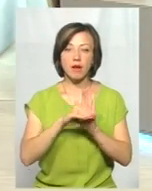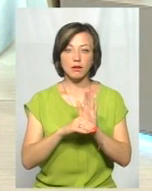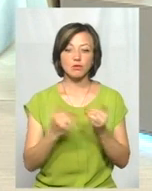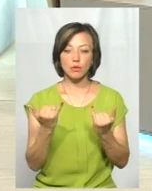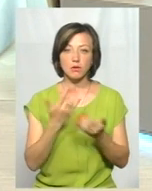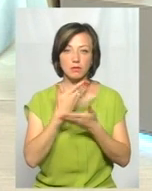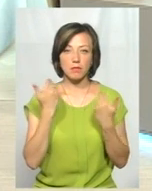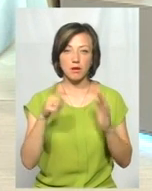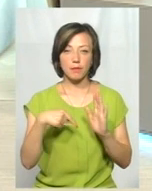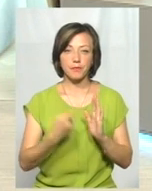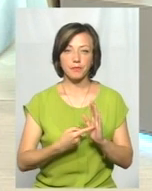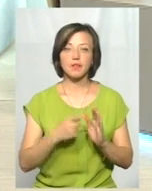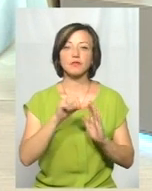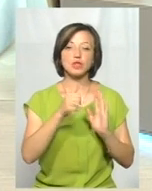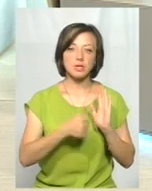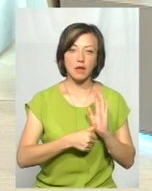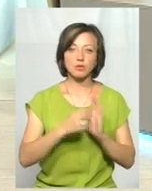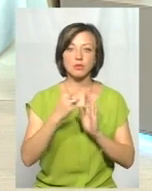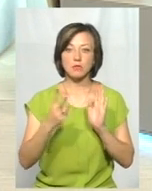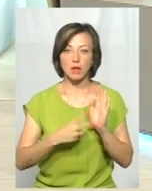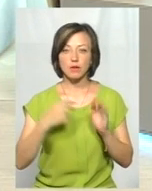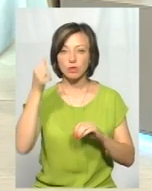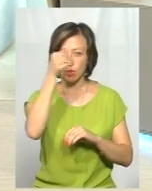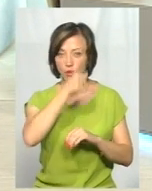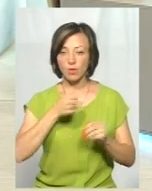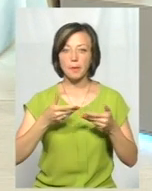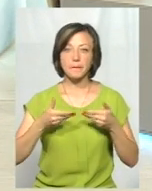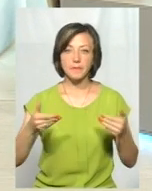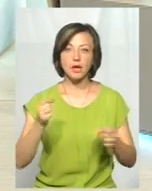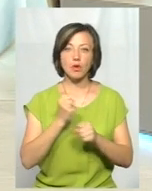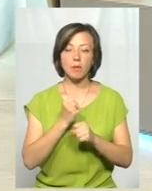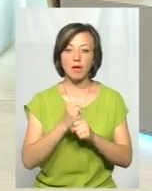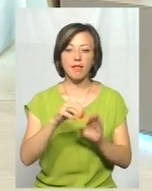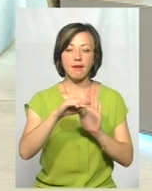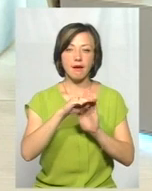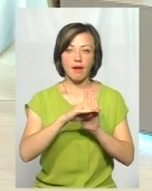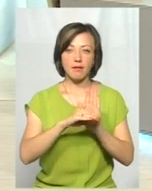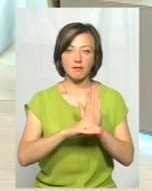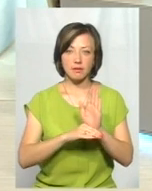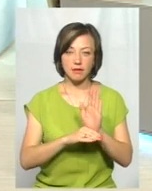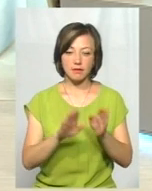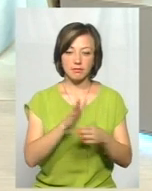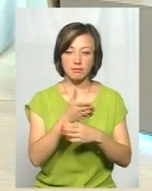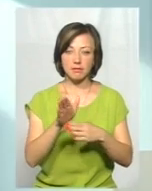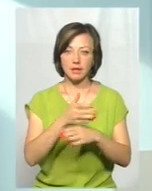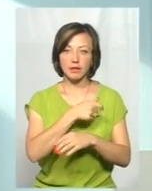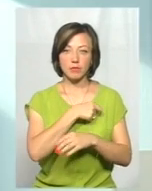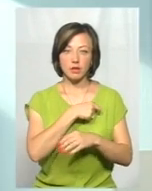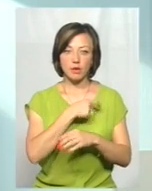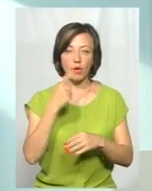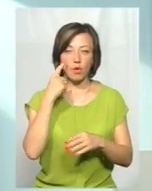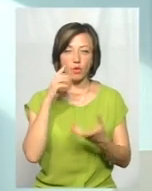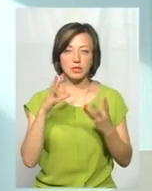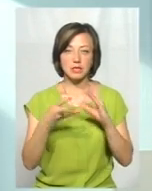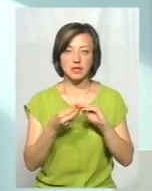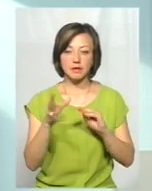сьогодні? Так, і в 16-му, і в 17-му році ми робили рейтинги, ми ранжували депутатів, ми виставляли їм оцінки